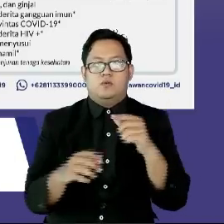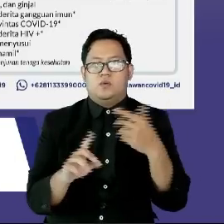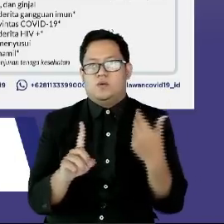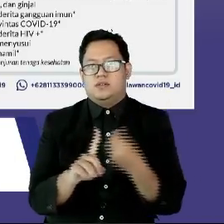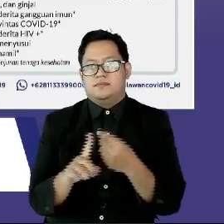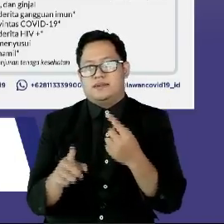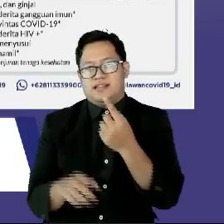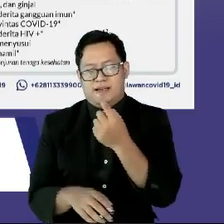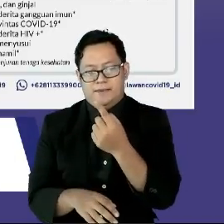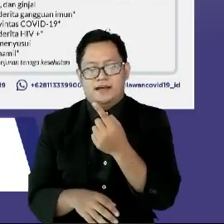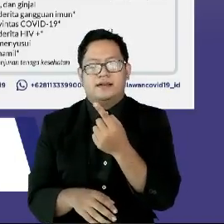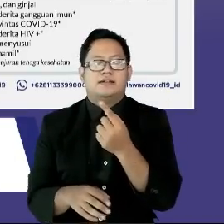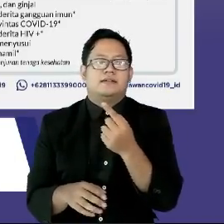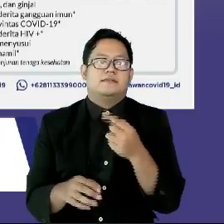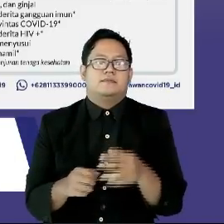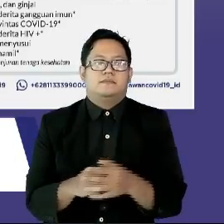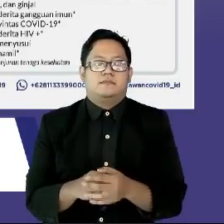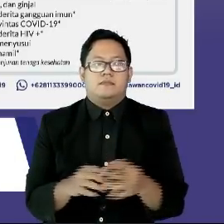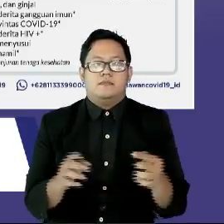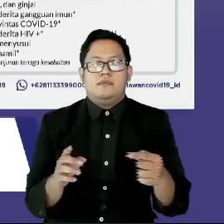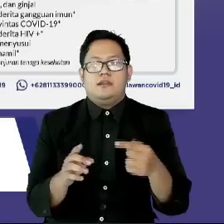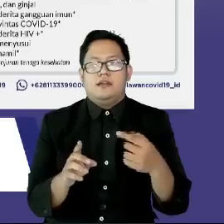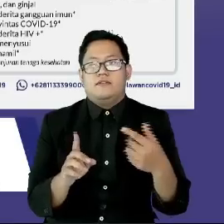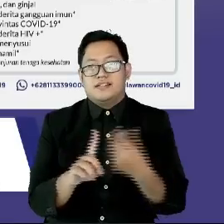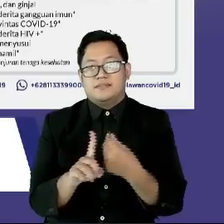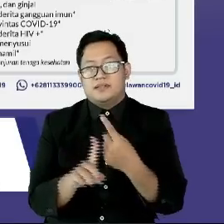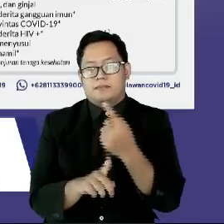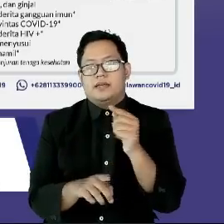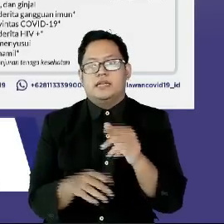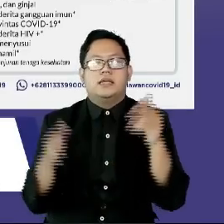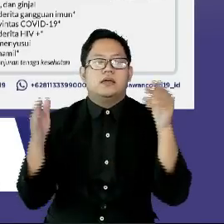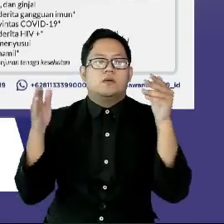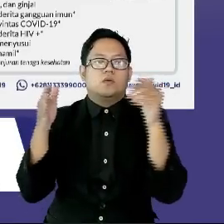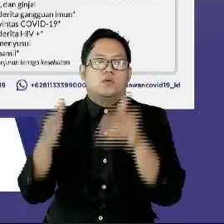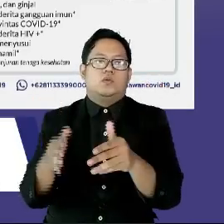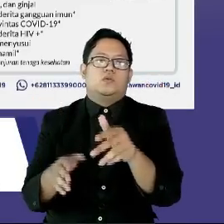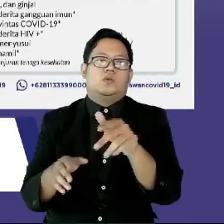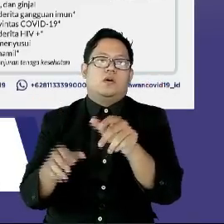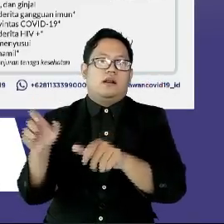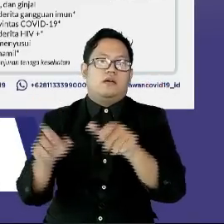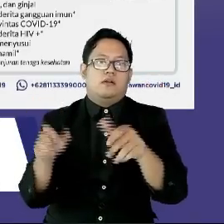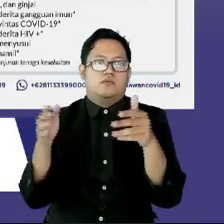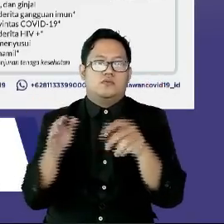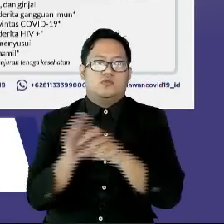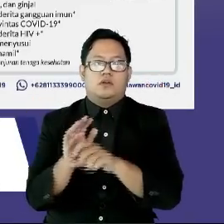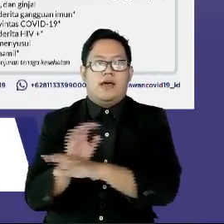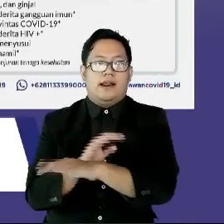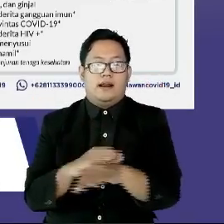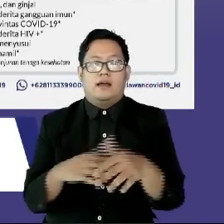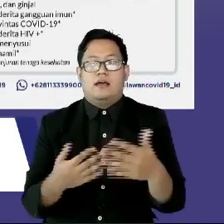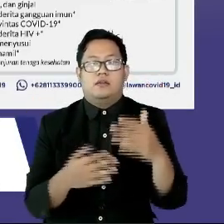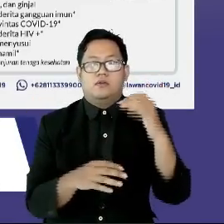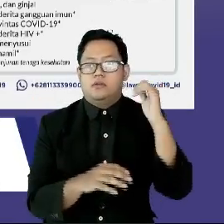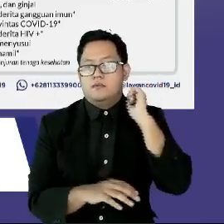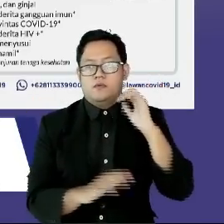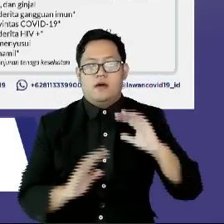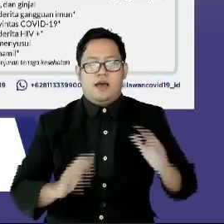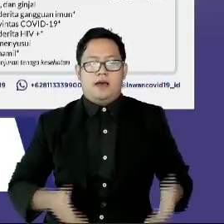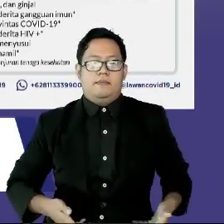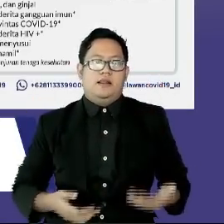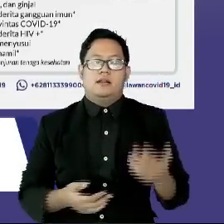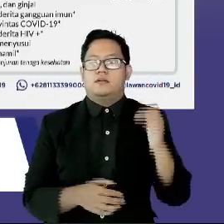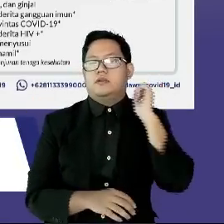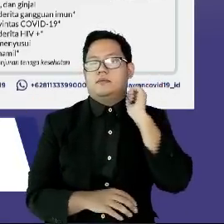pertama saat ini juga dialokasikan untuk populasi khusus, misalnya untuk anak, ibu hamil, maupun yang